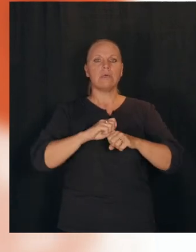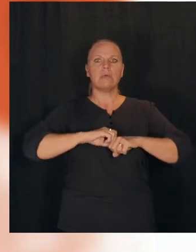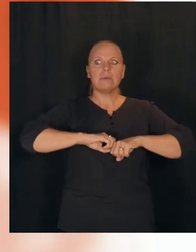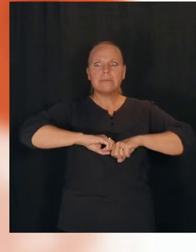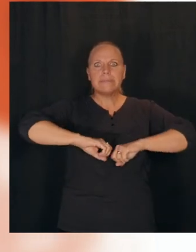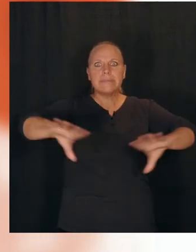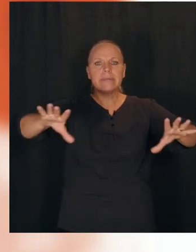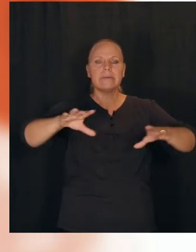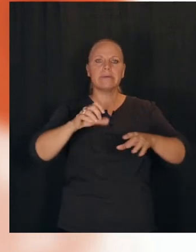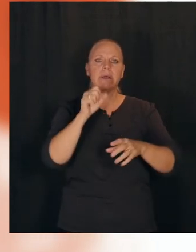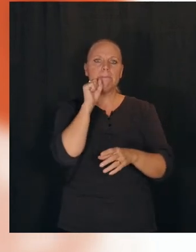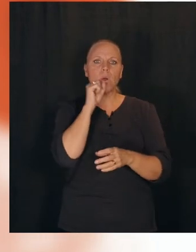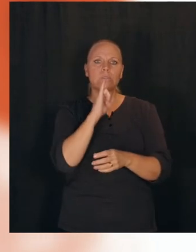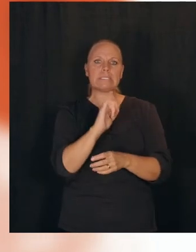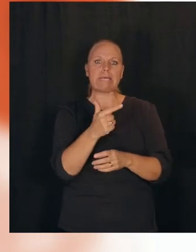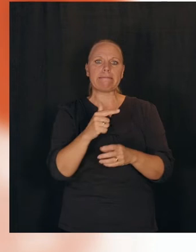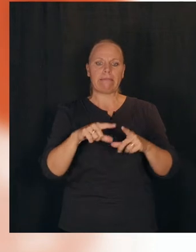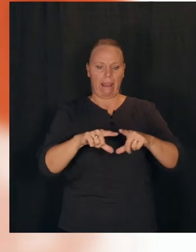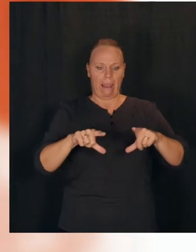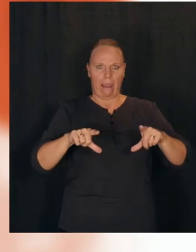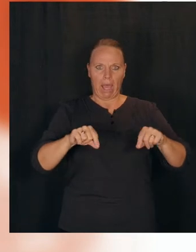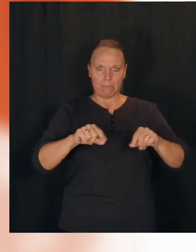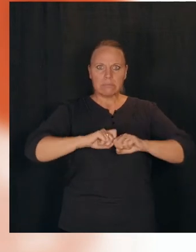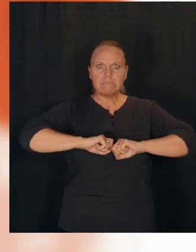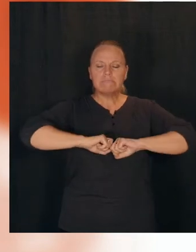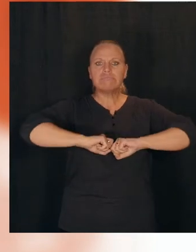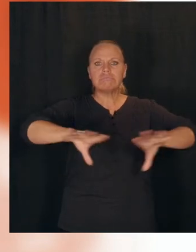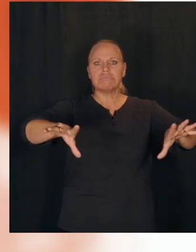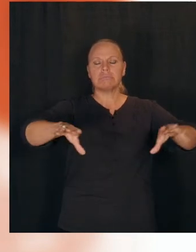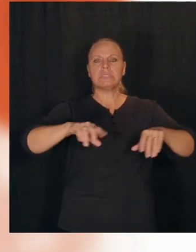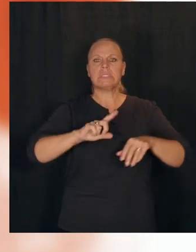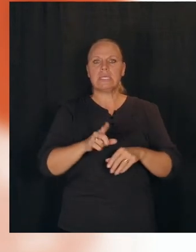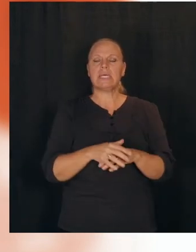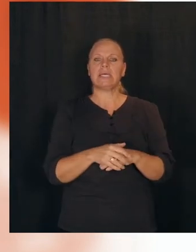post-it-lappen. Det finns många sådana liknande